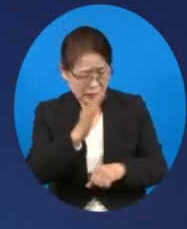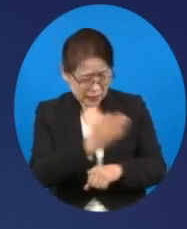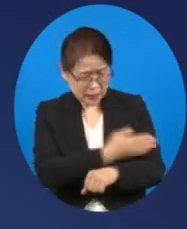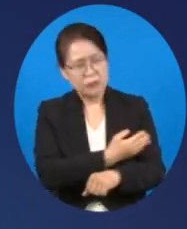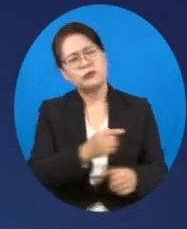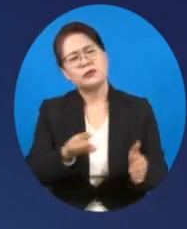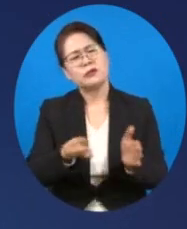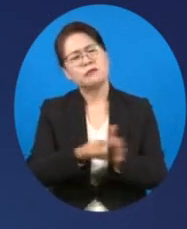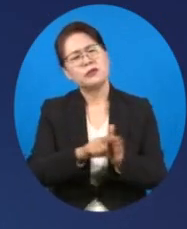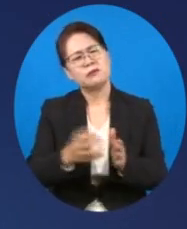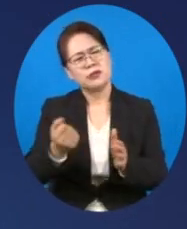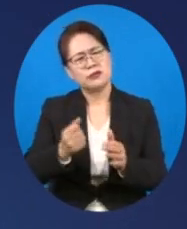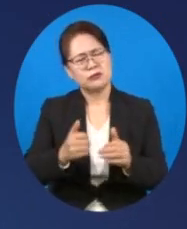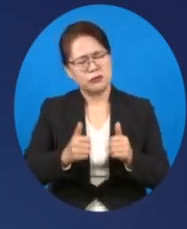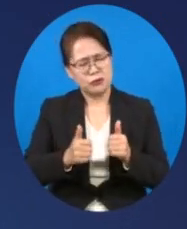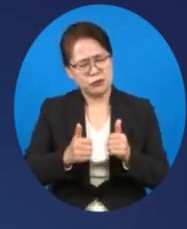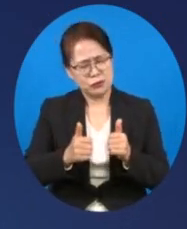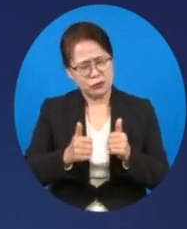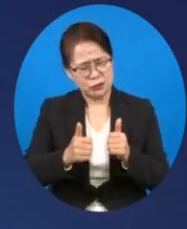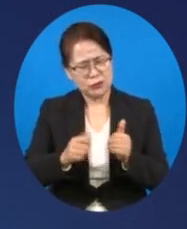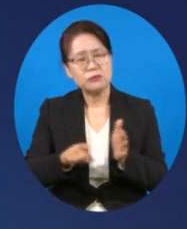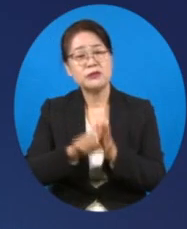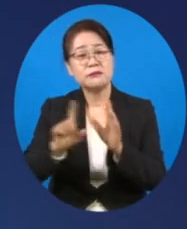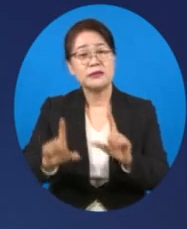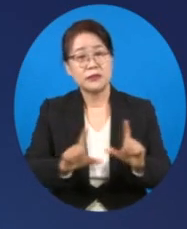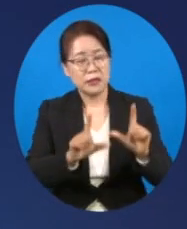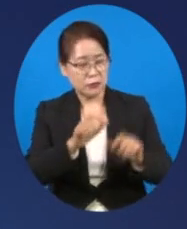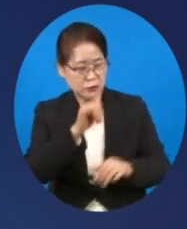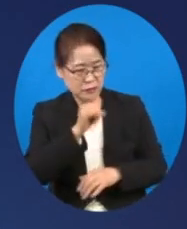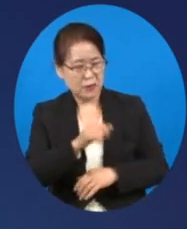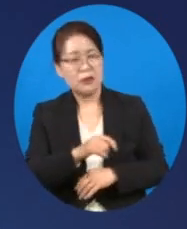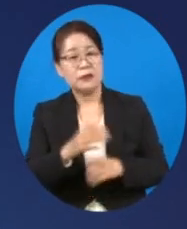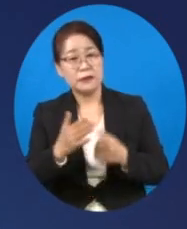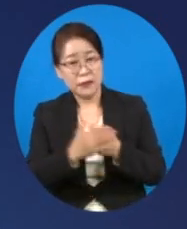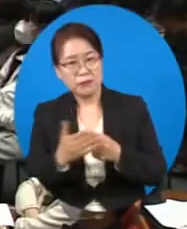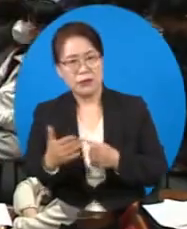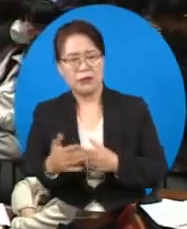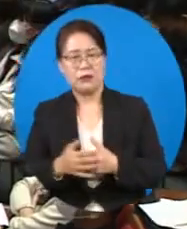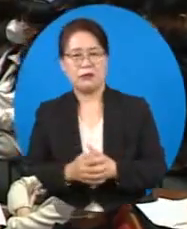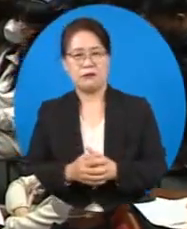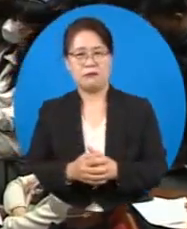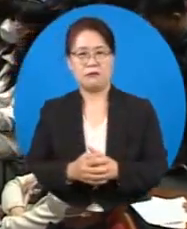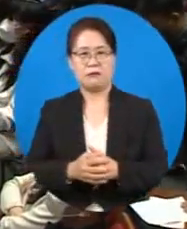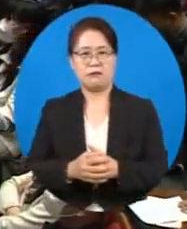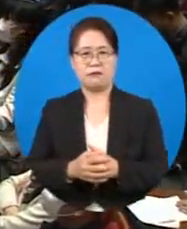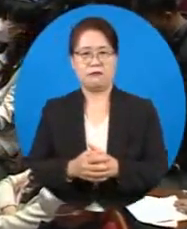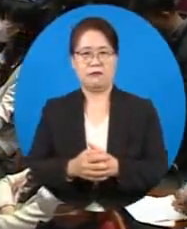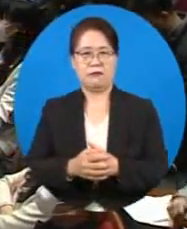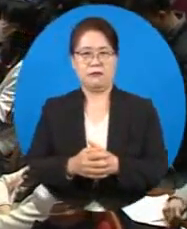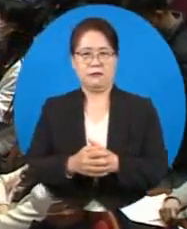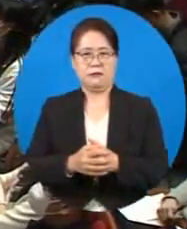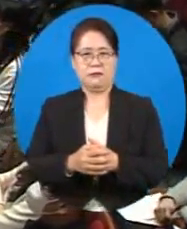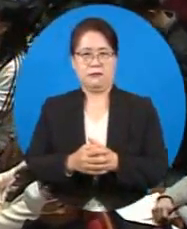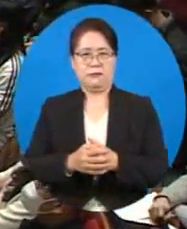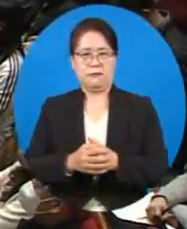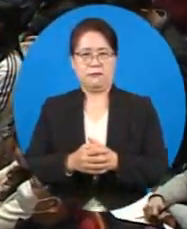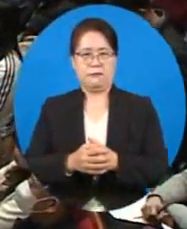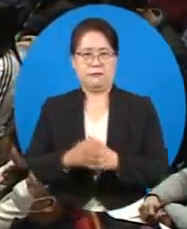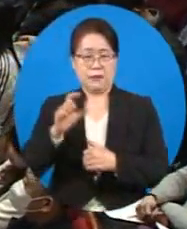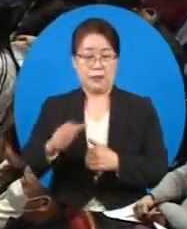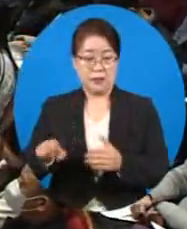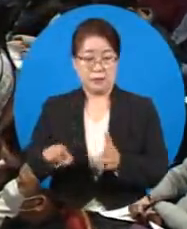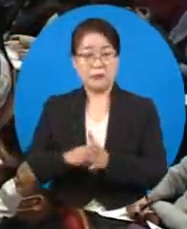가지고 얼마나 열심히 신앙생활하는지 몰라요 그러므로 확신을 가지고 나아가라고 할 때에